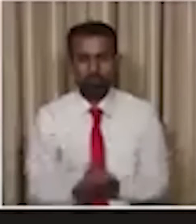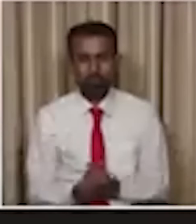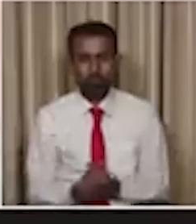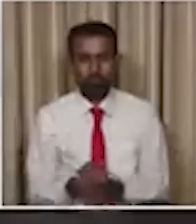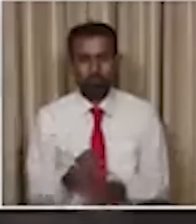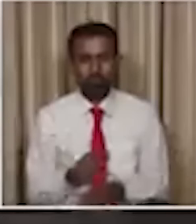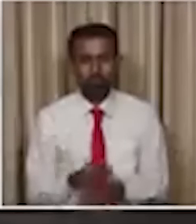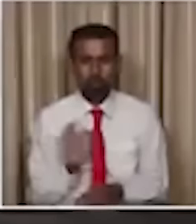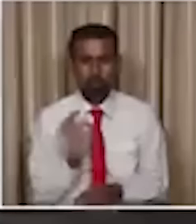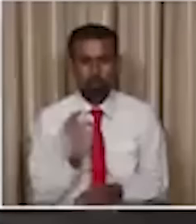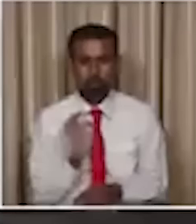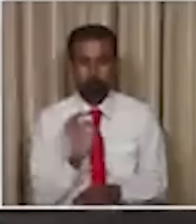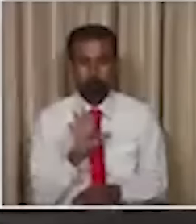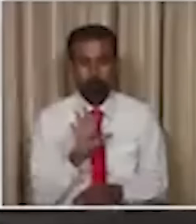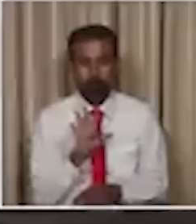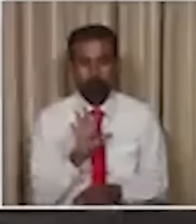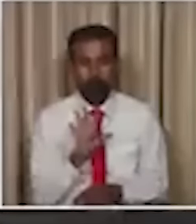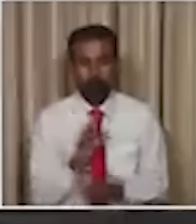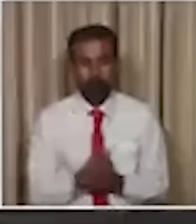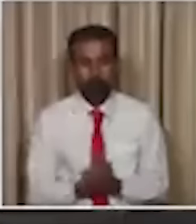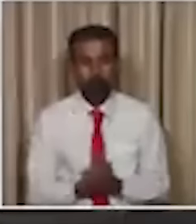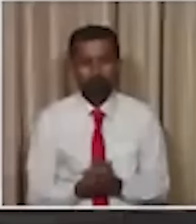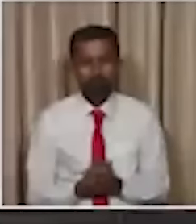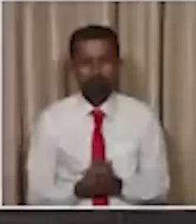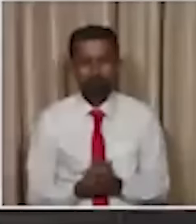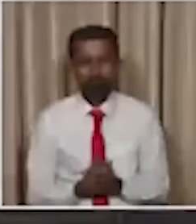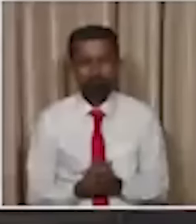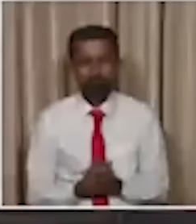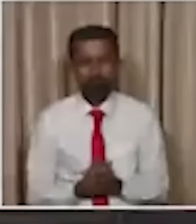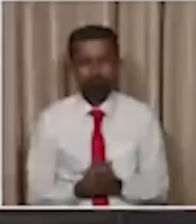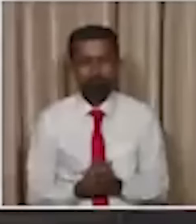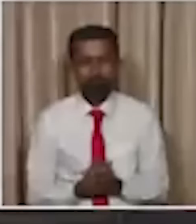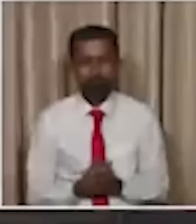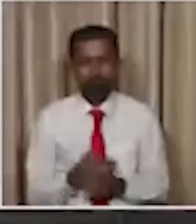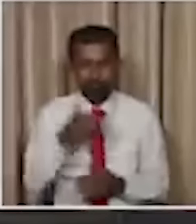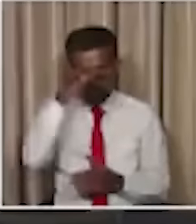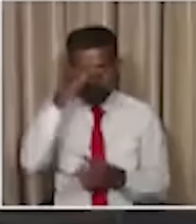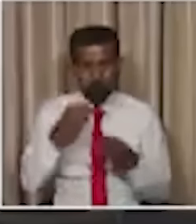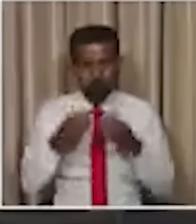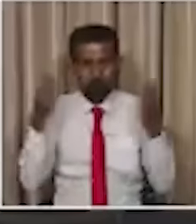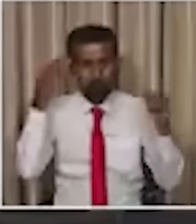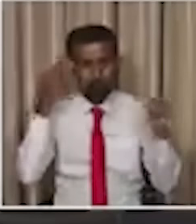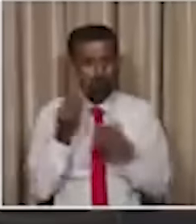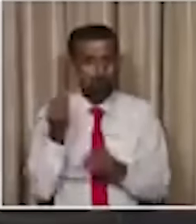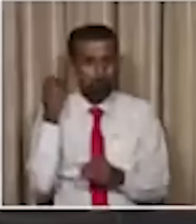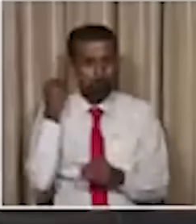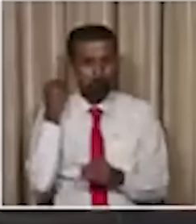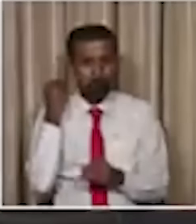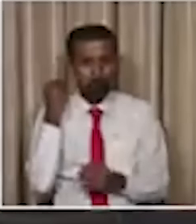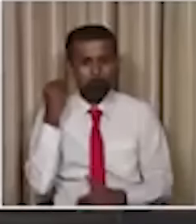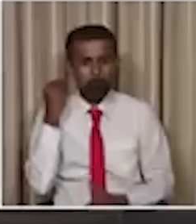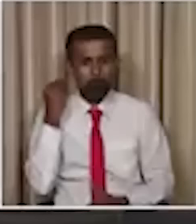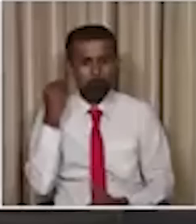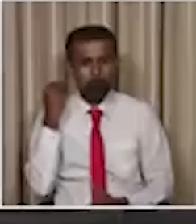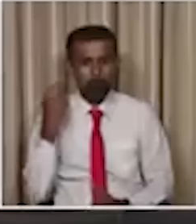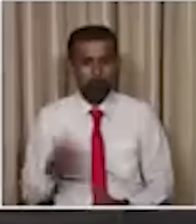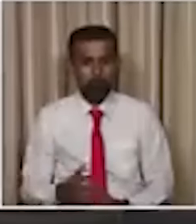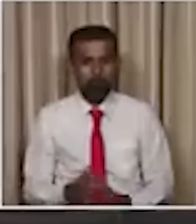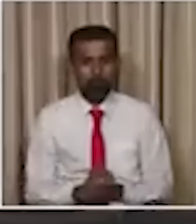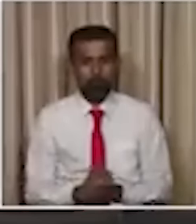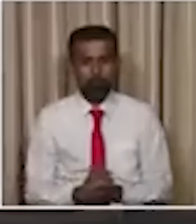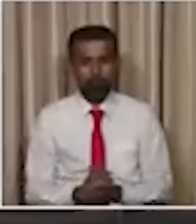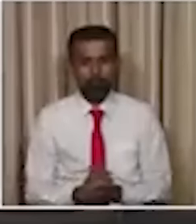විතර දෙන්න. හොඳයි, මිනිත්තු 5කින් අවසන් කරමු. මේ අනුව මොතෙක් මගේ පාස්කු ප්‍රහාරය සම්බන්ධව මෑතකදී හිටපු